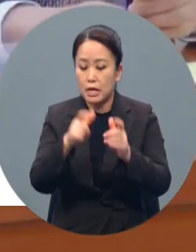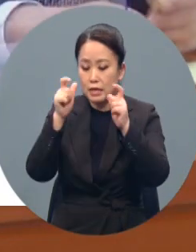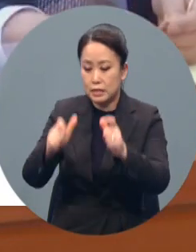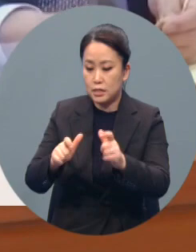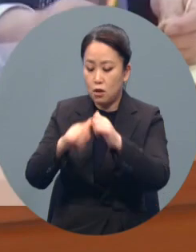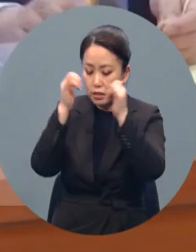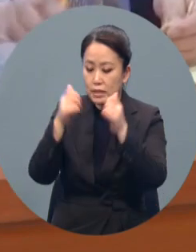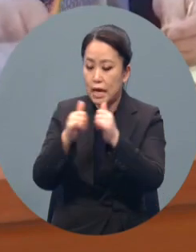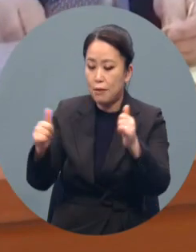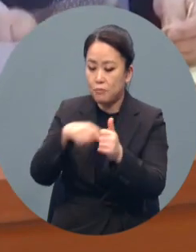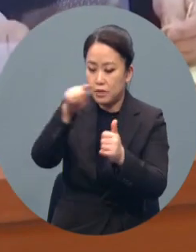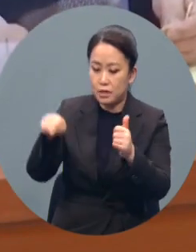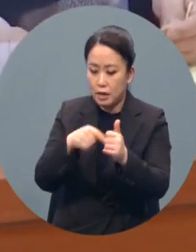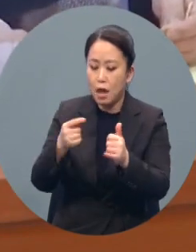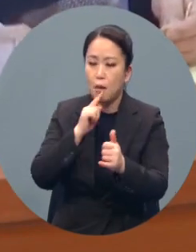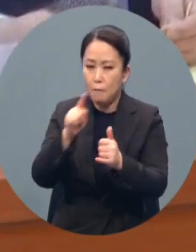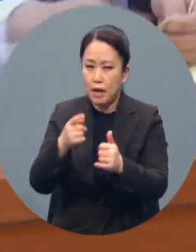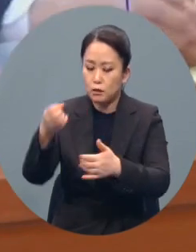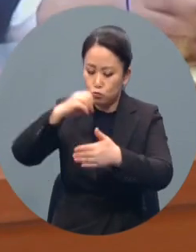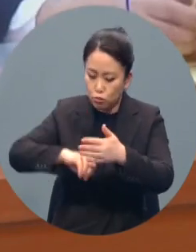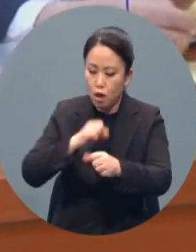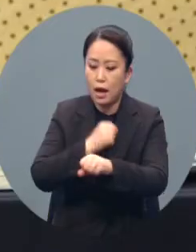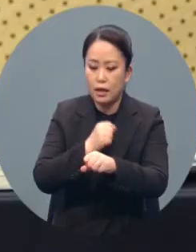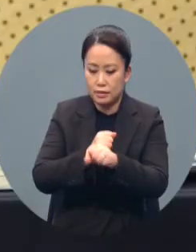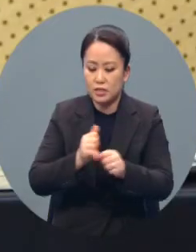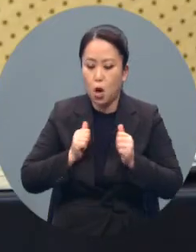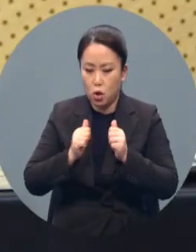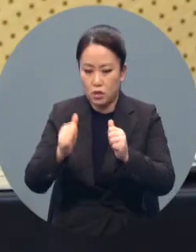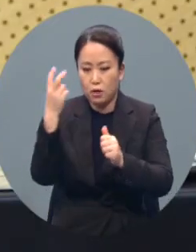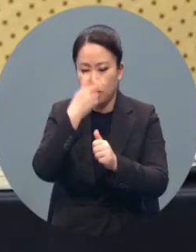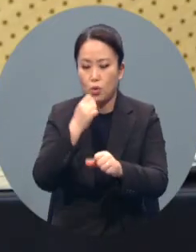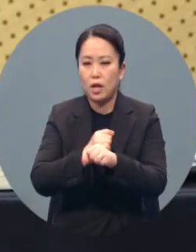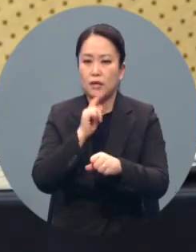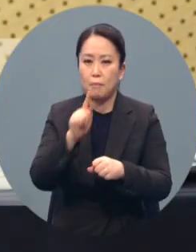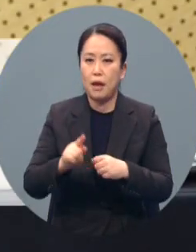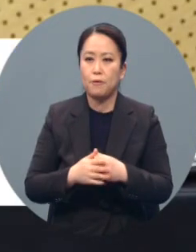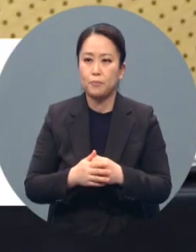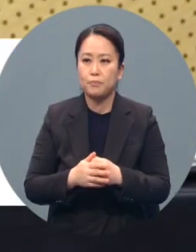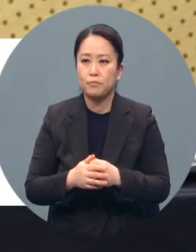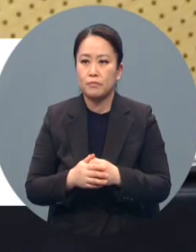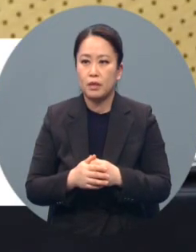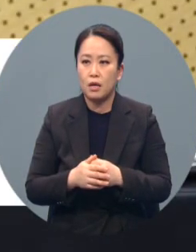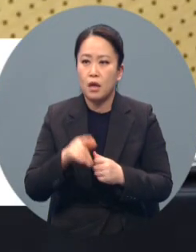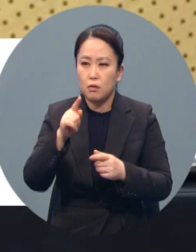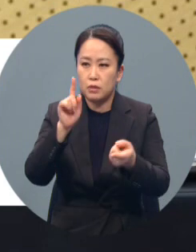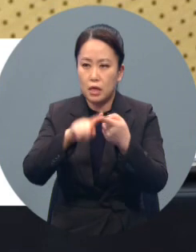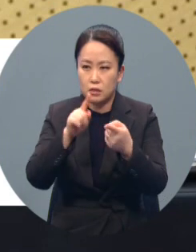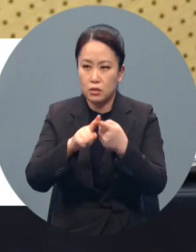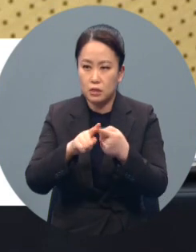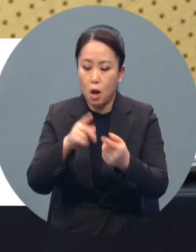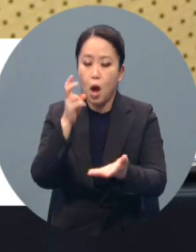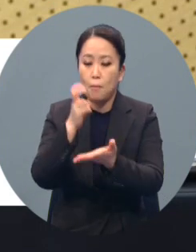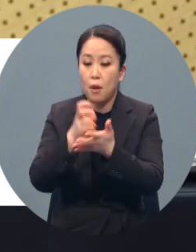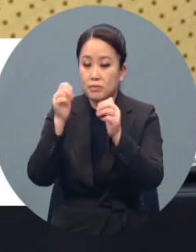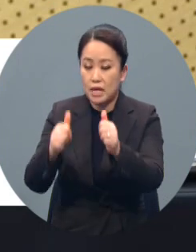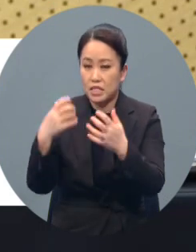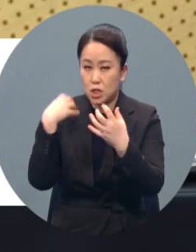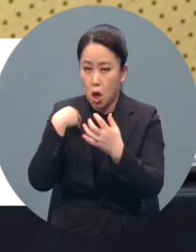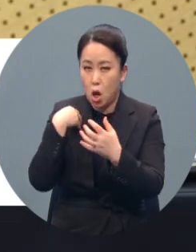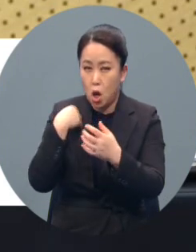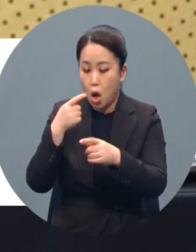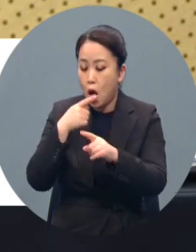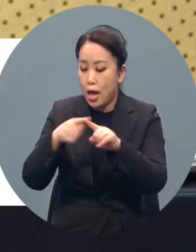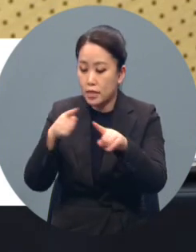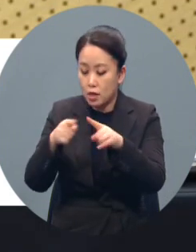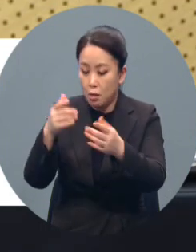수용하는 방안을 적극 검토하겠다고 밝혔습니다. 이 부분에 대해서는 저희가 법제처 유권 해석을 받으려고 지금 준비 중에 있습니다. 그래서